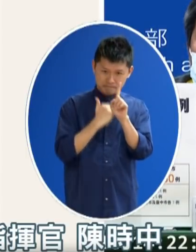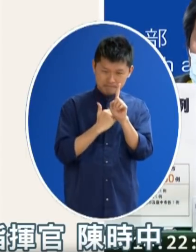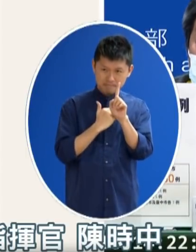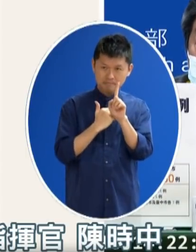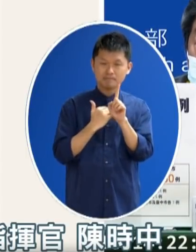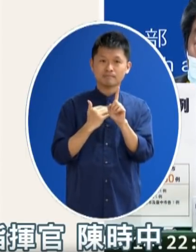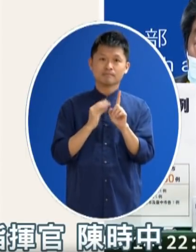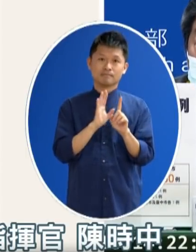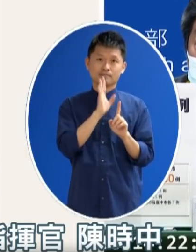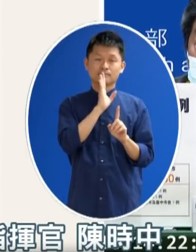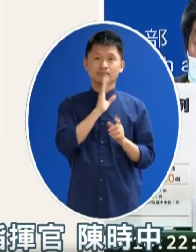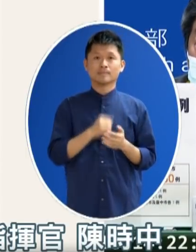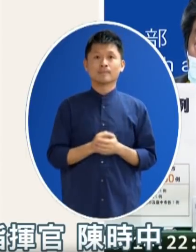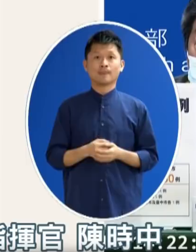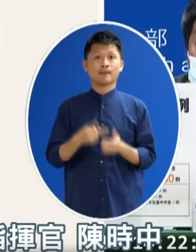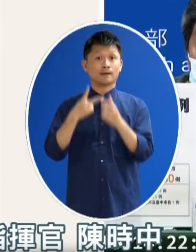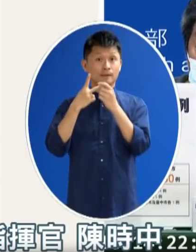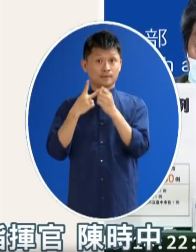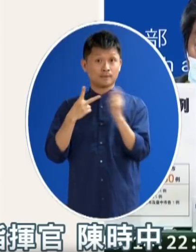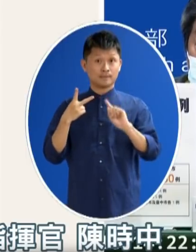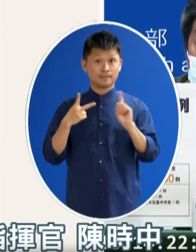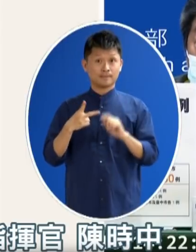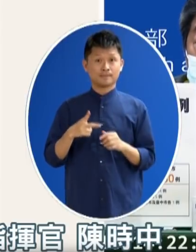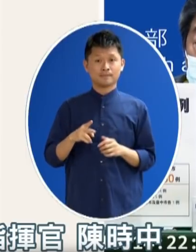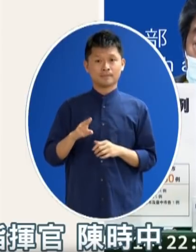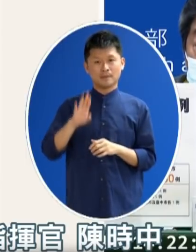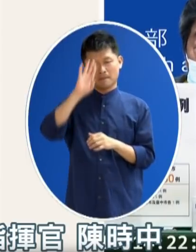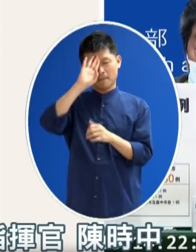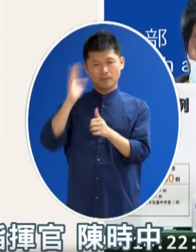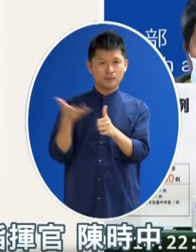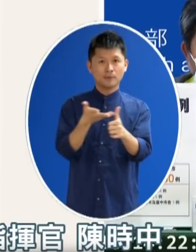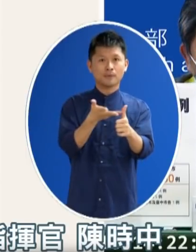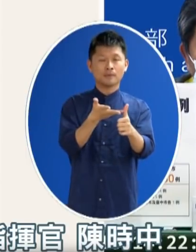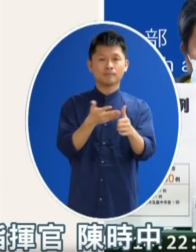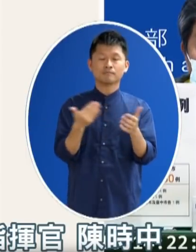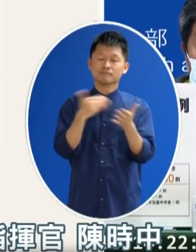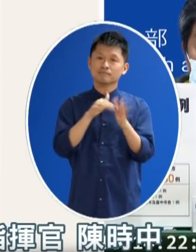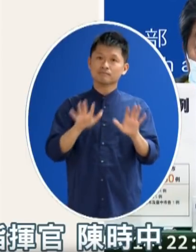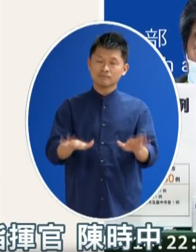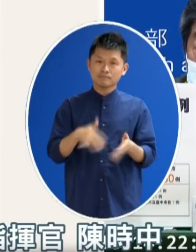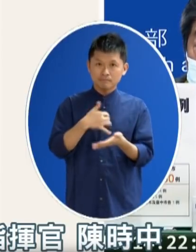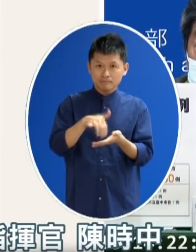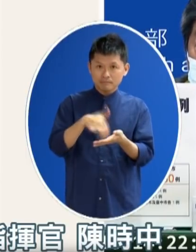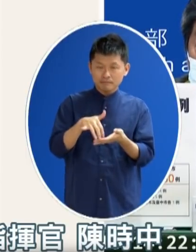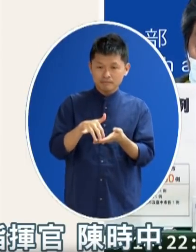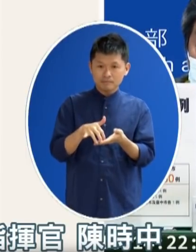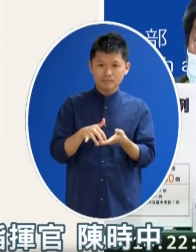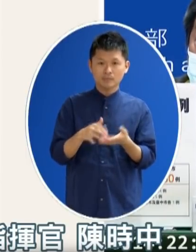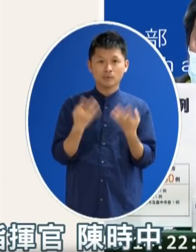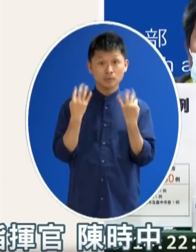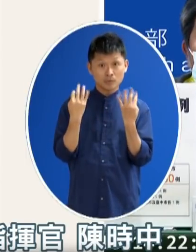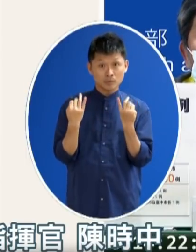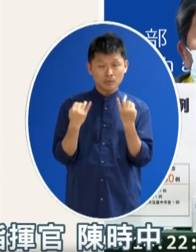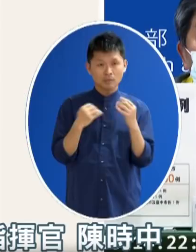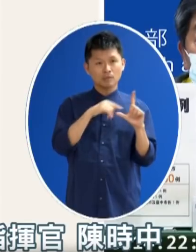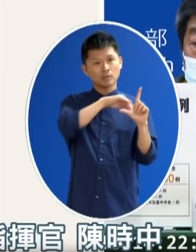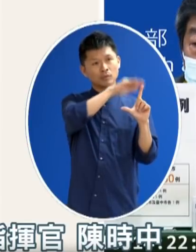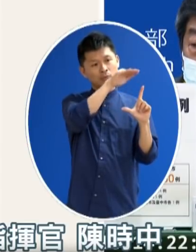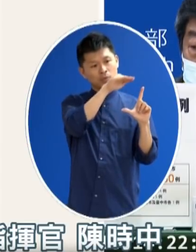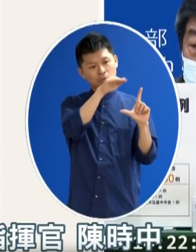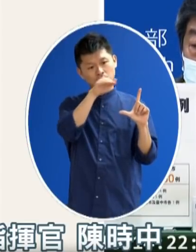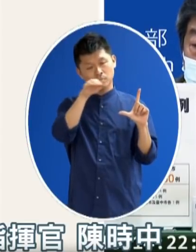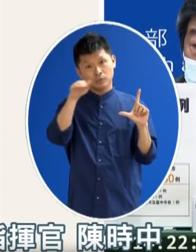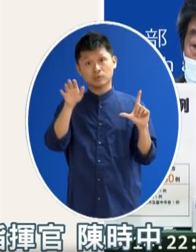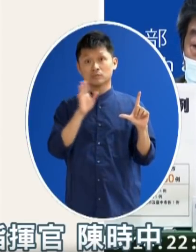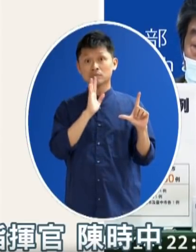低。好，然后第二个，我们现在染疫，我还是讲说到目前来讲，我们只能说它看起来现在目前是稳定的，但